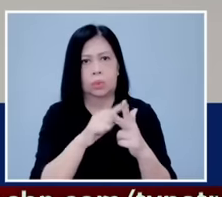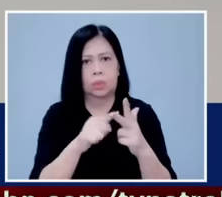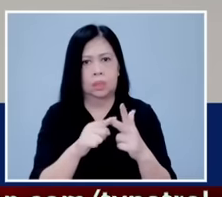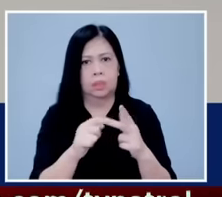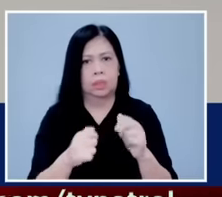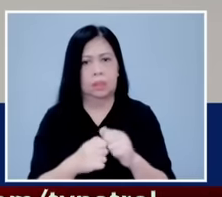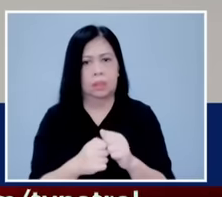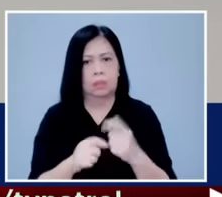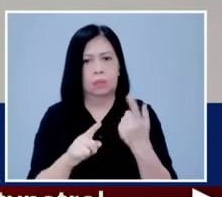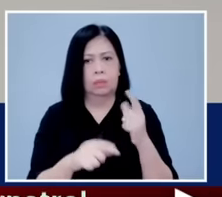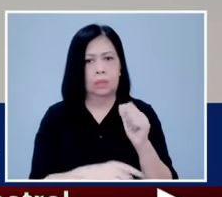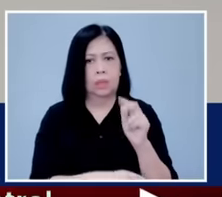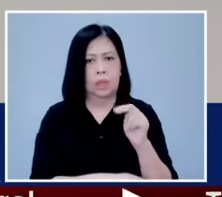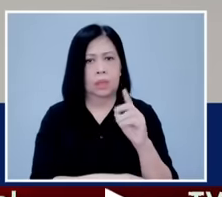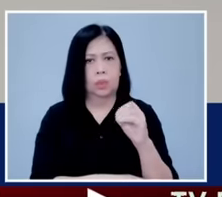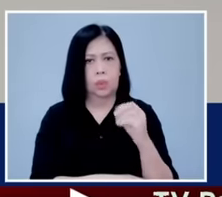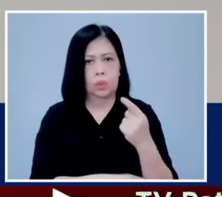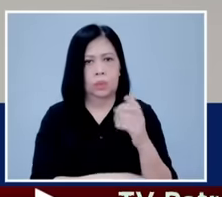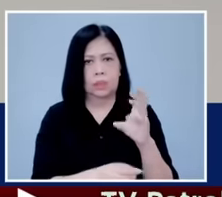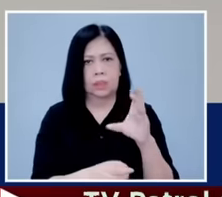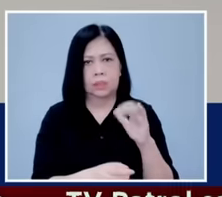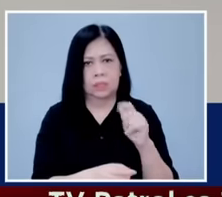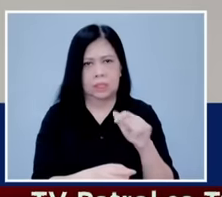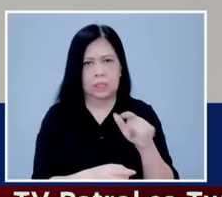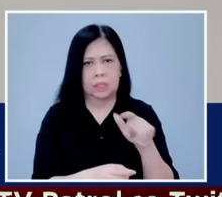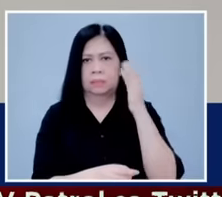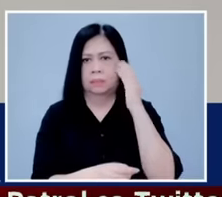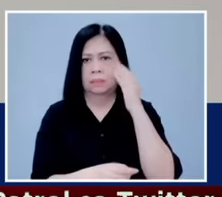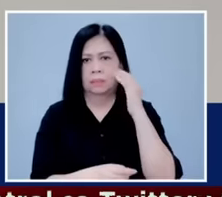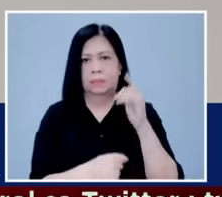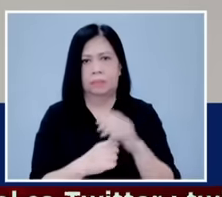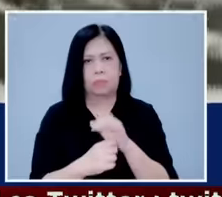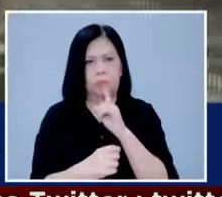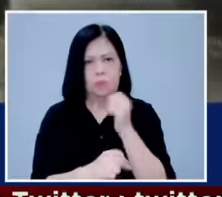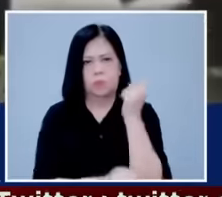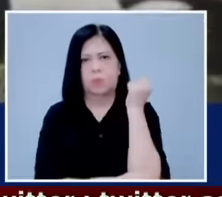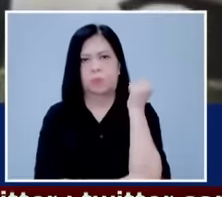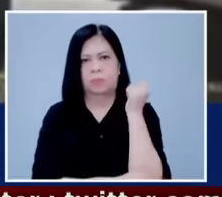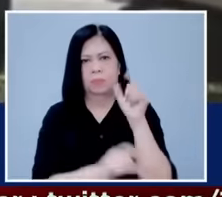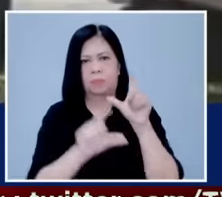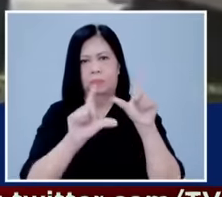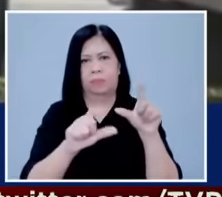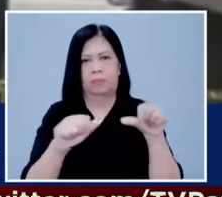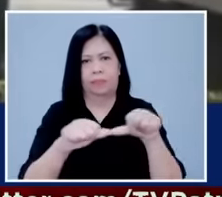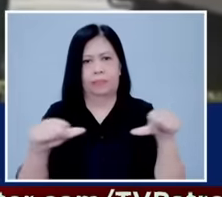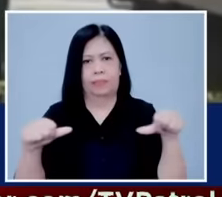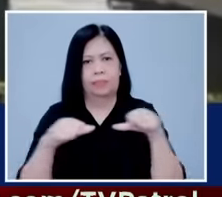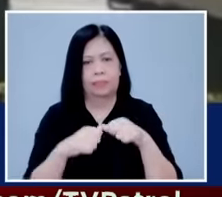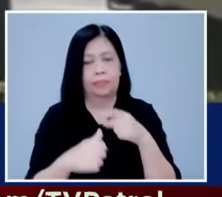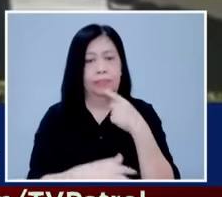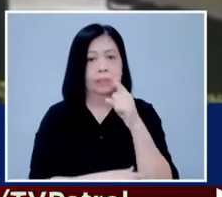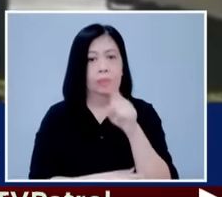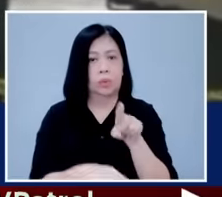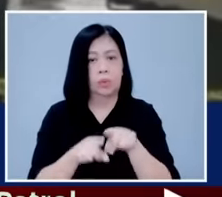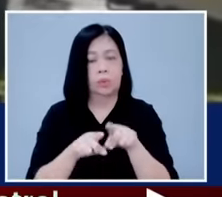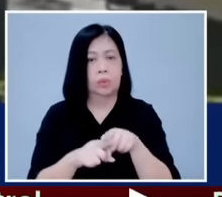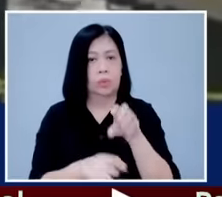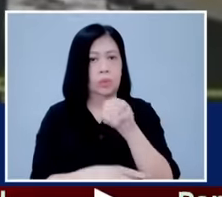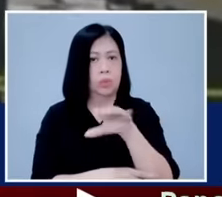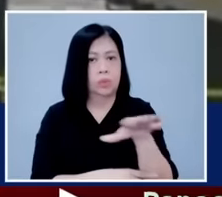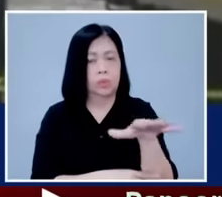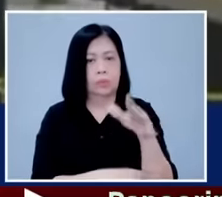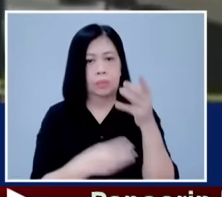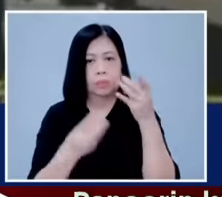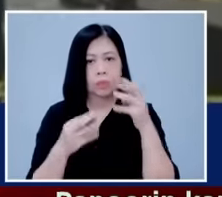City, known as mga magnanakaw sa area. Inutos din ng alkalde ng Ozamiz sa mga pulis